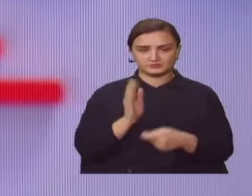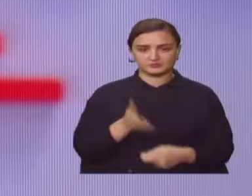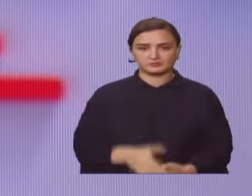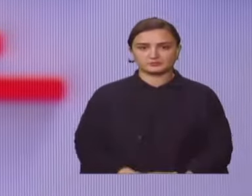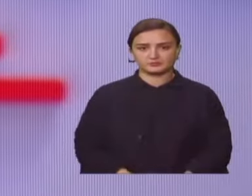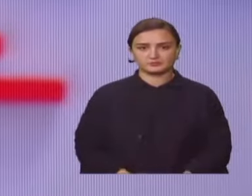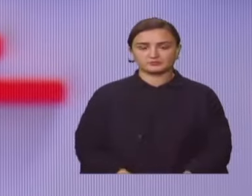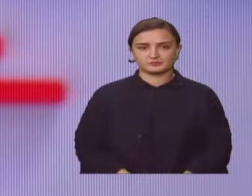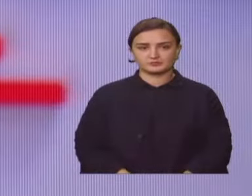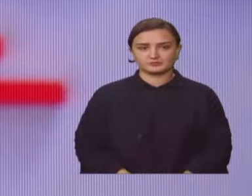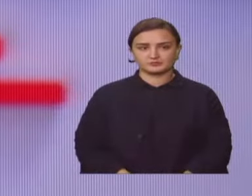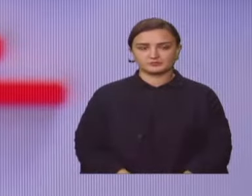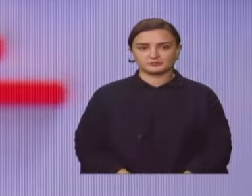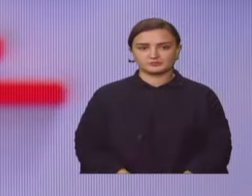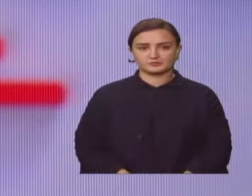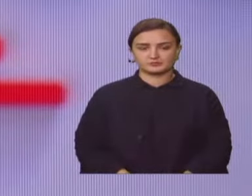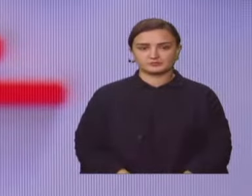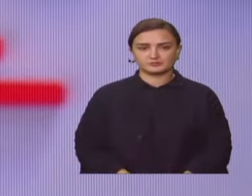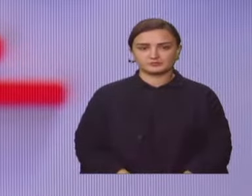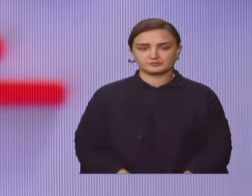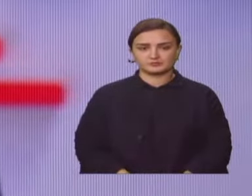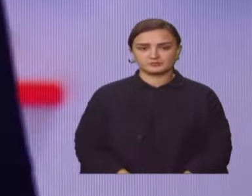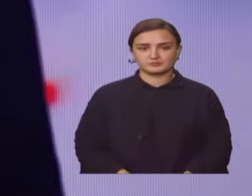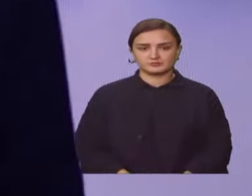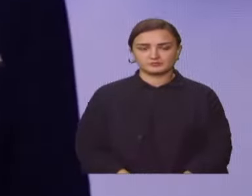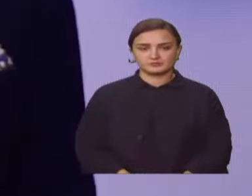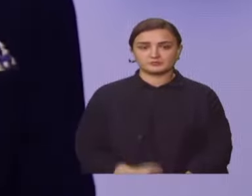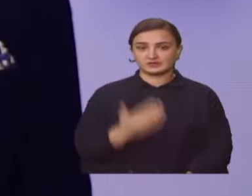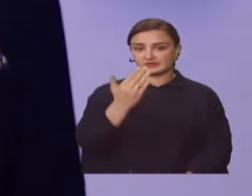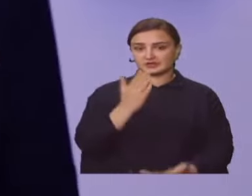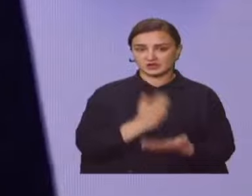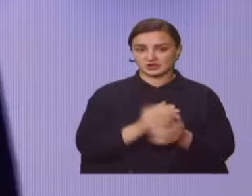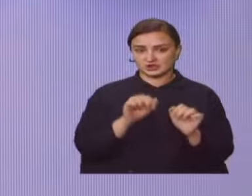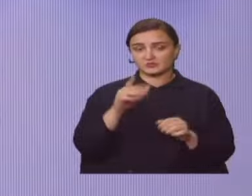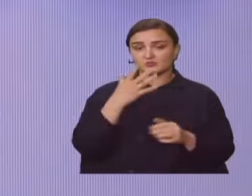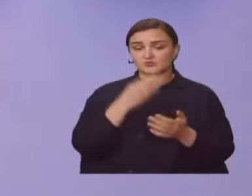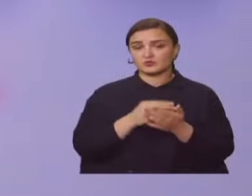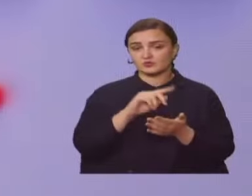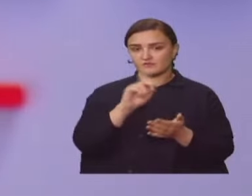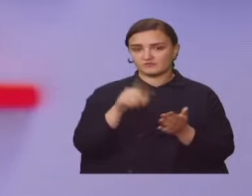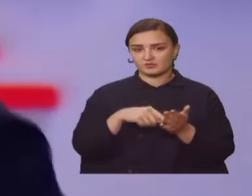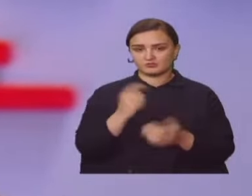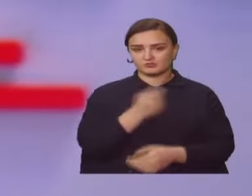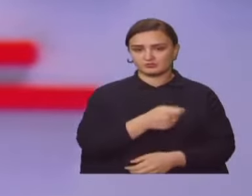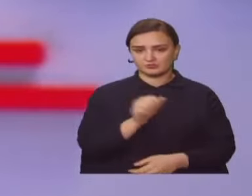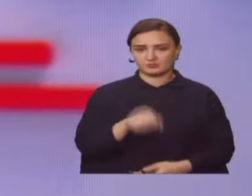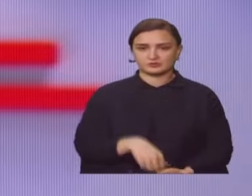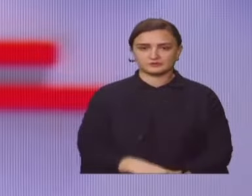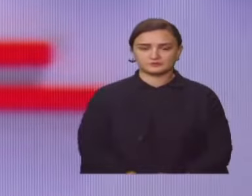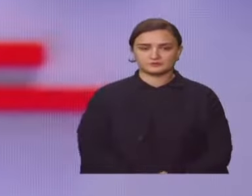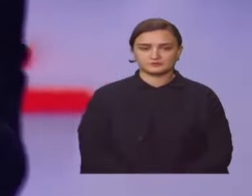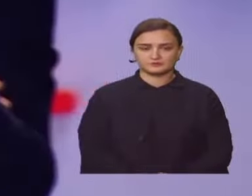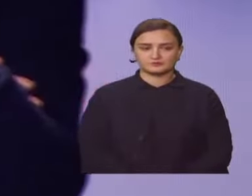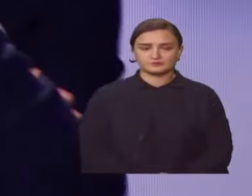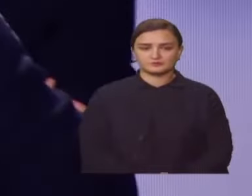შემთხვევაში და ბატონ ალექსანდრე, თქვენგან ვიწყებთ ამ რაუნდს, თქვენ გაქვთ შესაძლებლობა კითხვა დაუსვათ თქვენს ოპონენტებს. ბატონები, ისე ბატონ